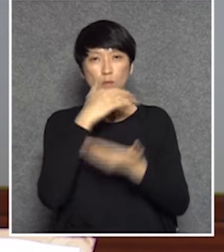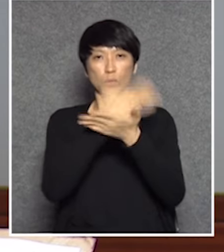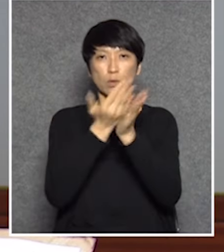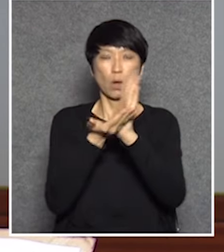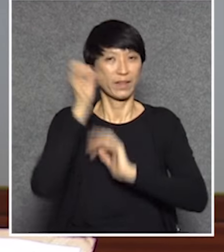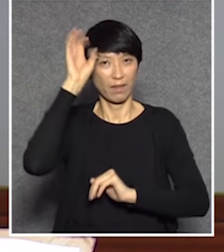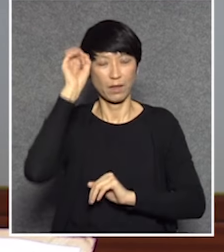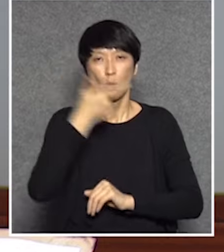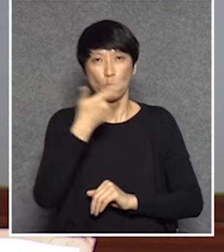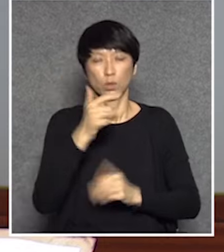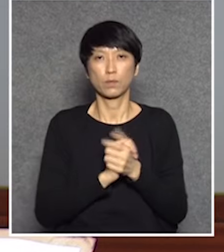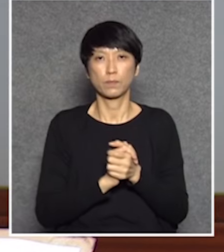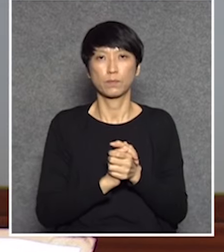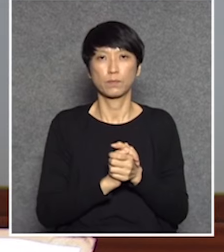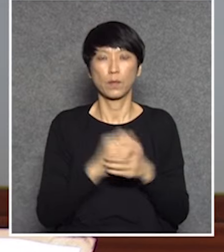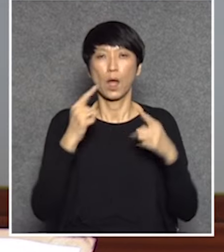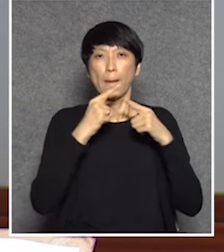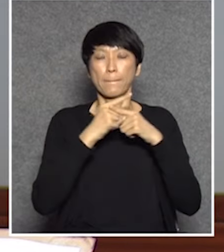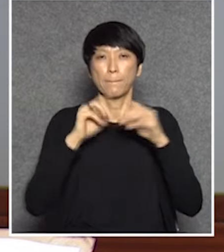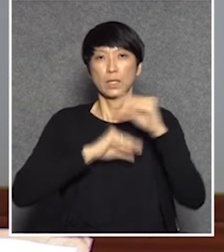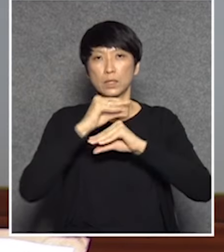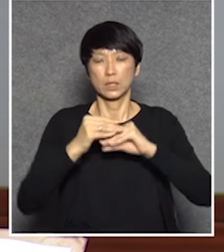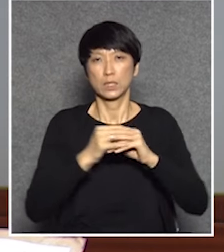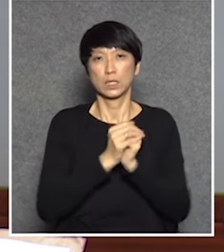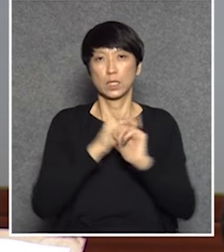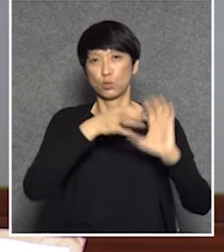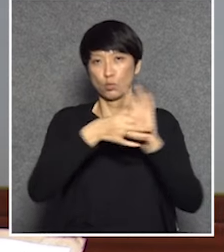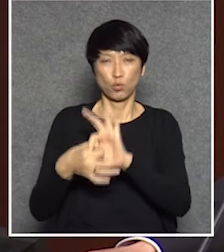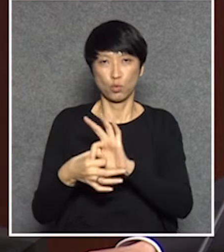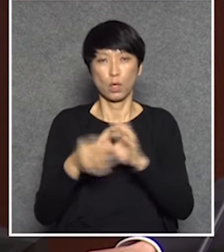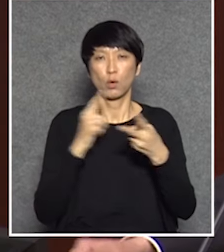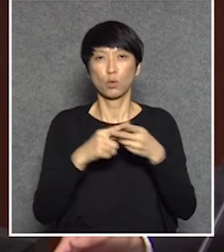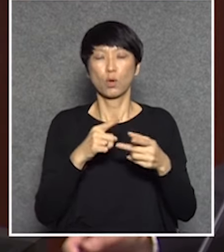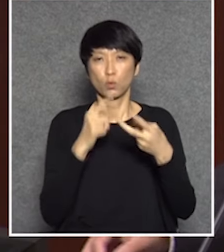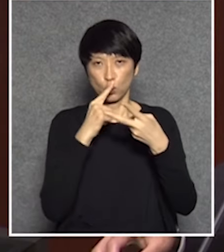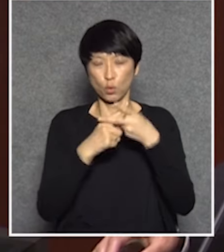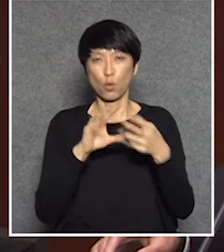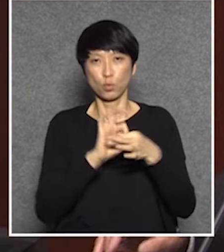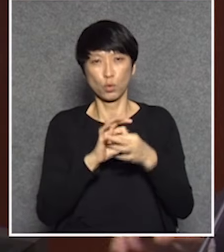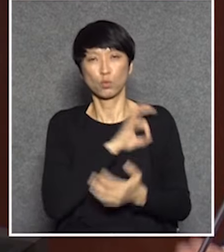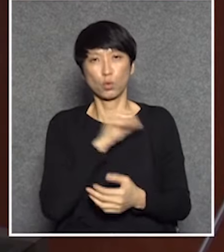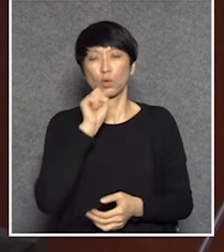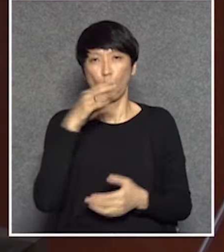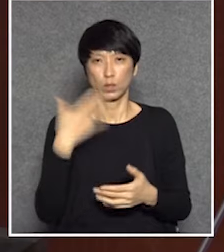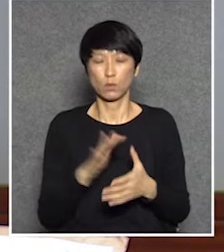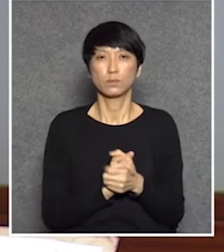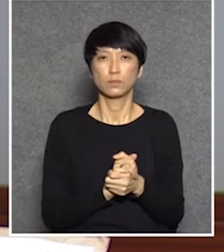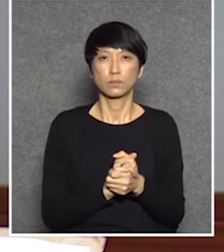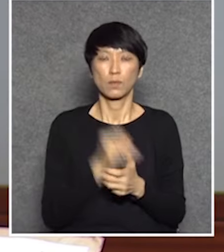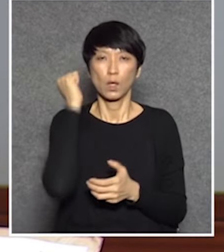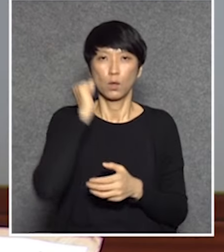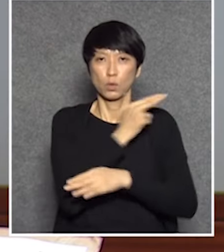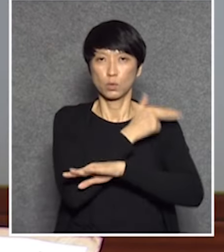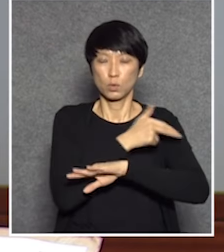議，其實民建聯和工聯會與有榮焉，你都有份。早在政府提出老年退休金計